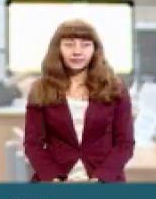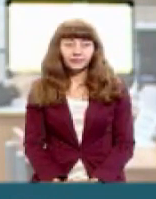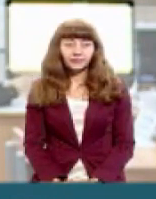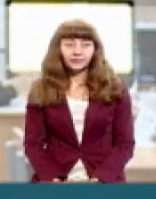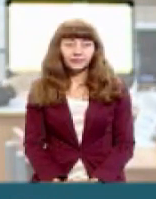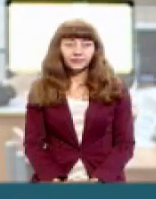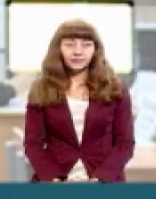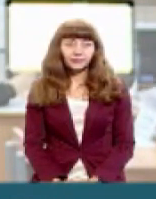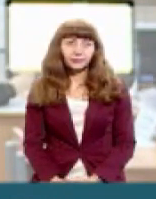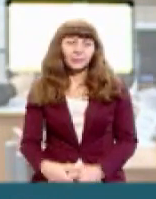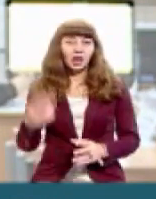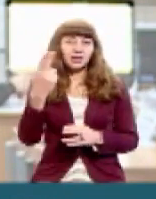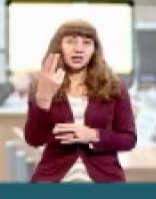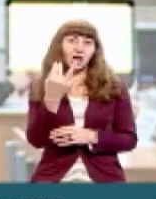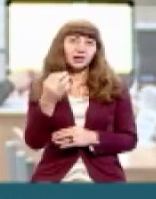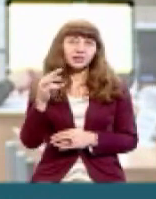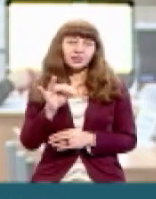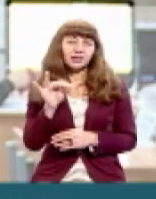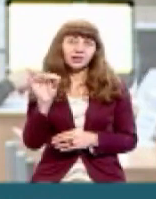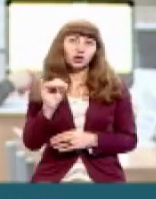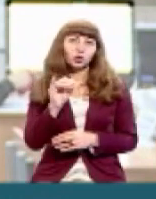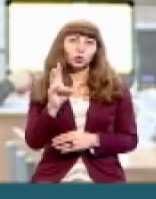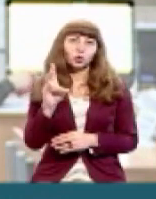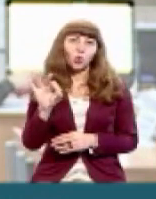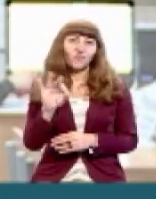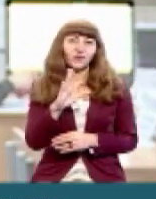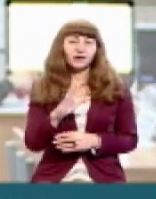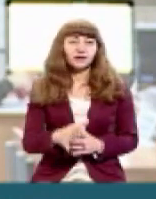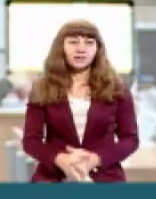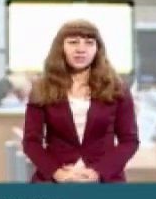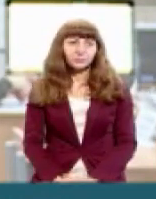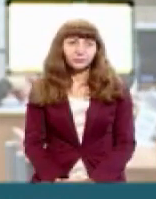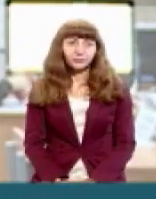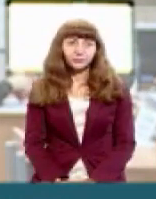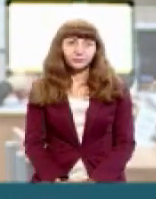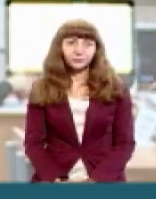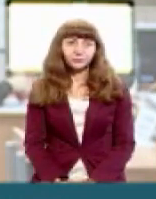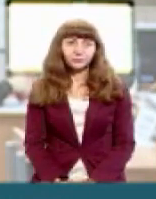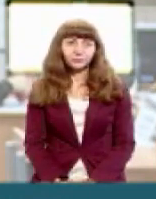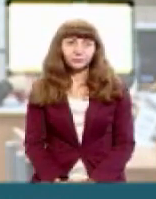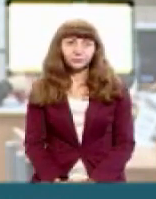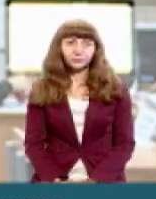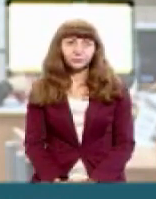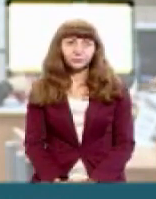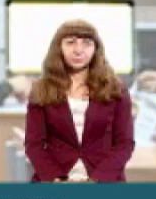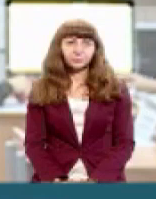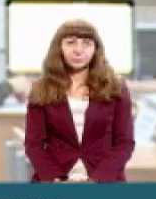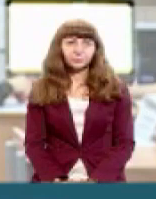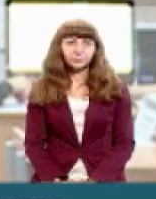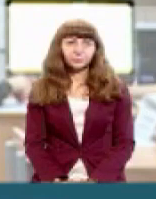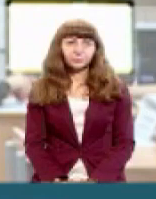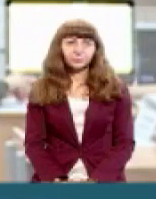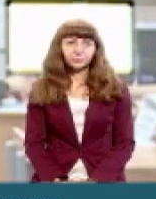ЕНО-ға тапсырып отырмын. Және жаңа кибербезопасность пен IT-дің өзін Астана IT университетке бердім.